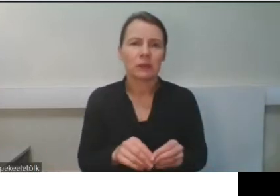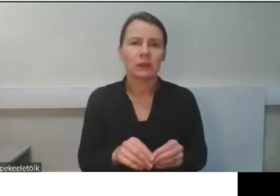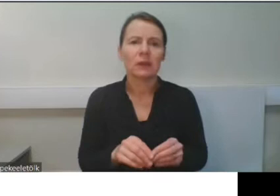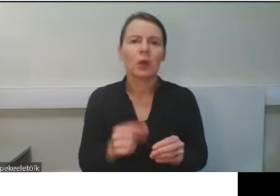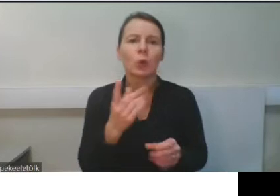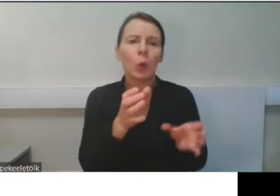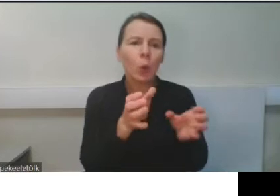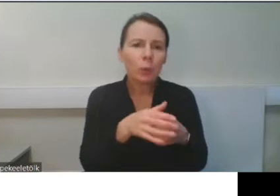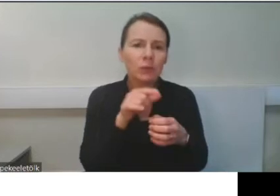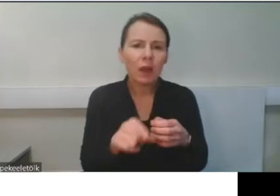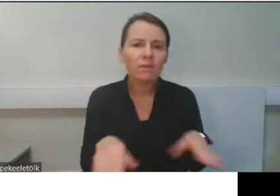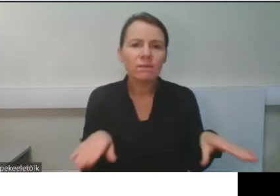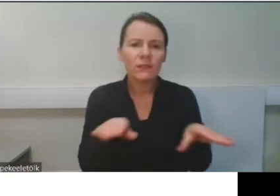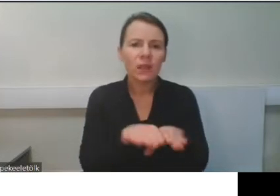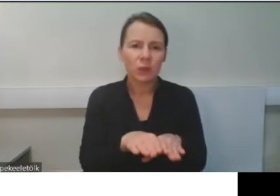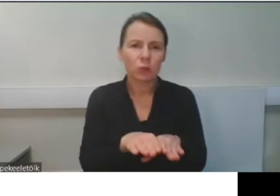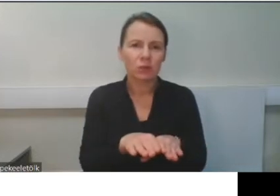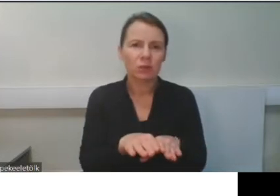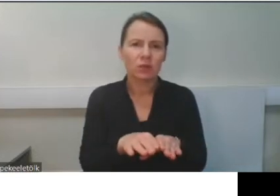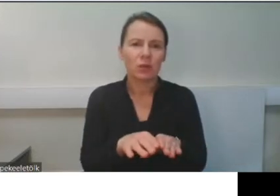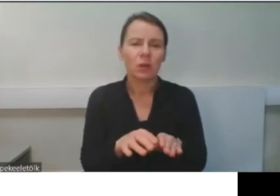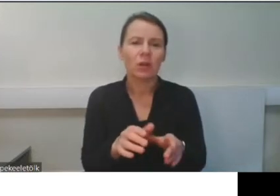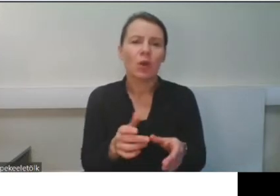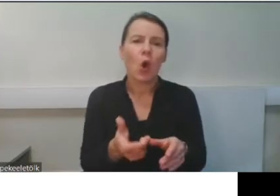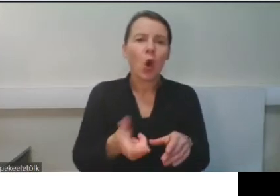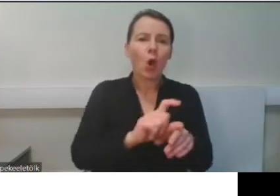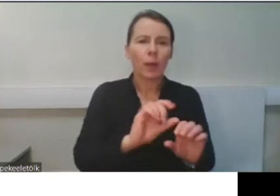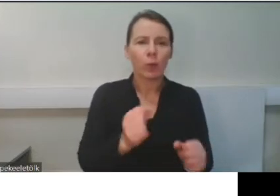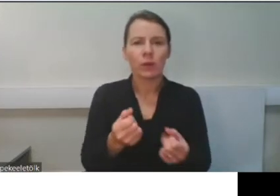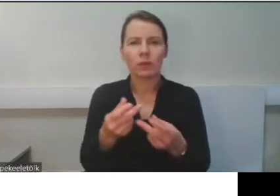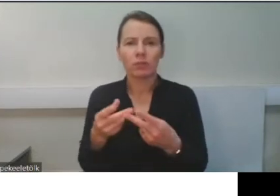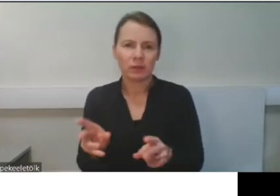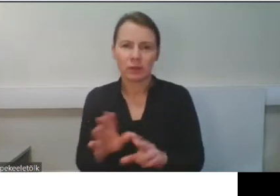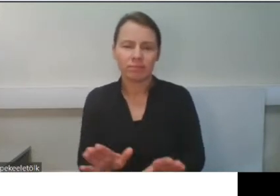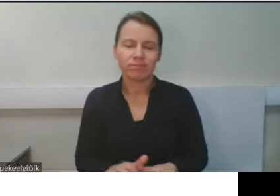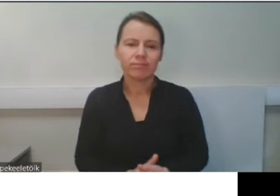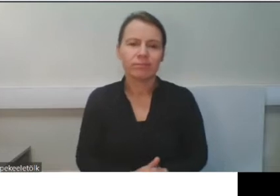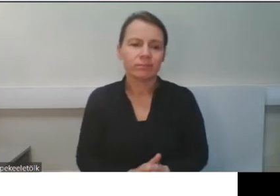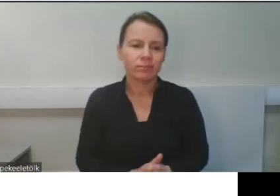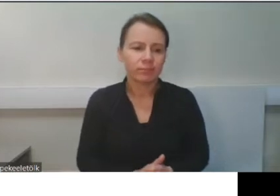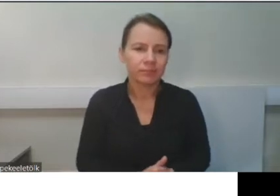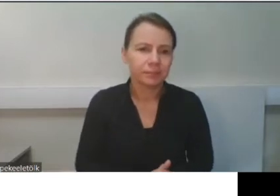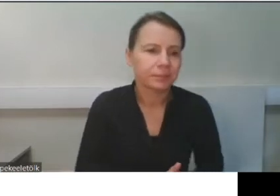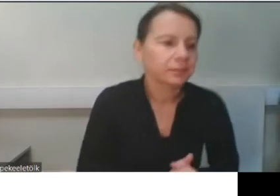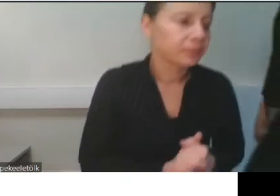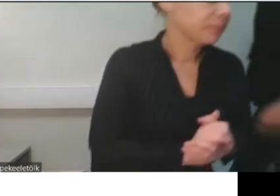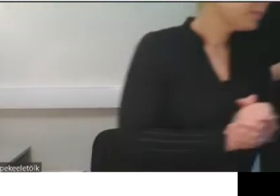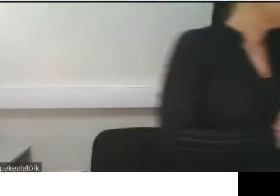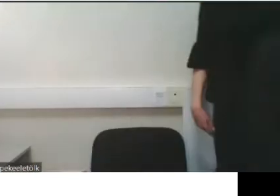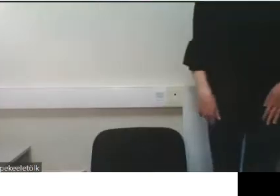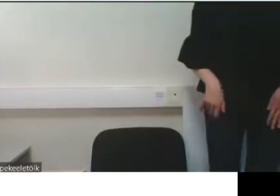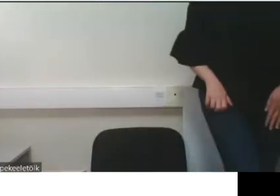on oluliselt madalam kui nendel , kellel on siis vähenenud töövõime või tegevuspiirang .